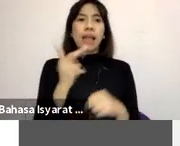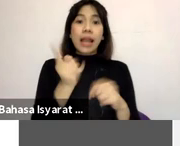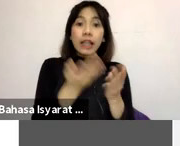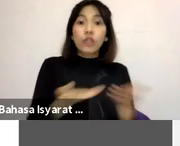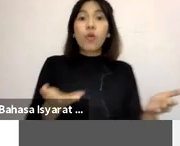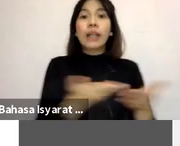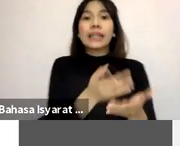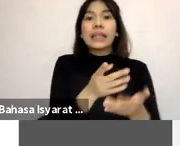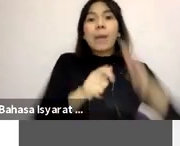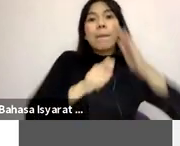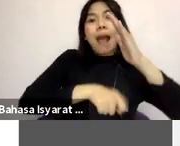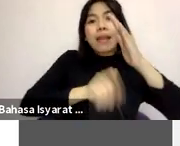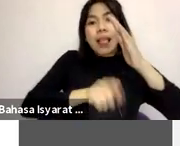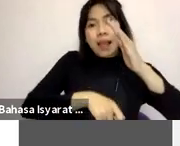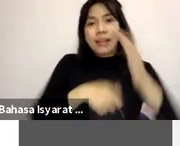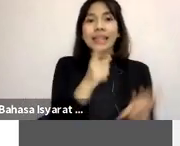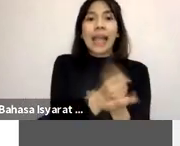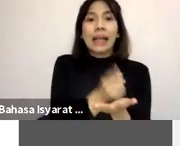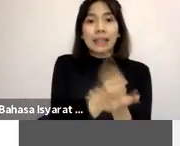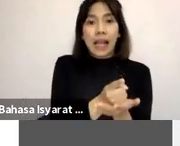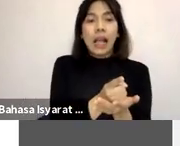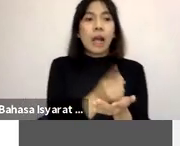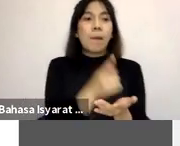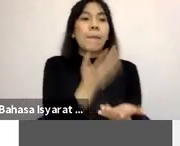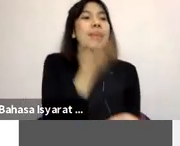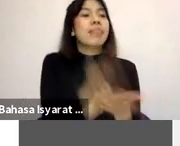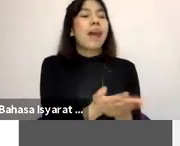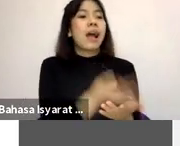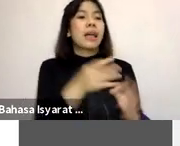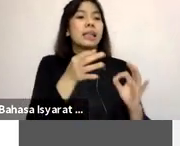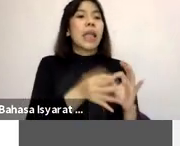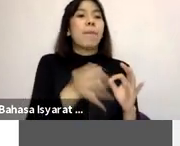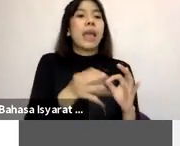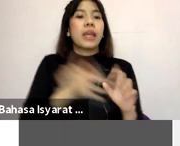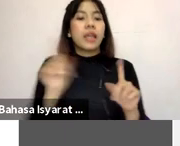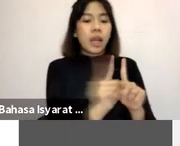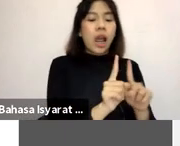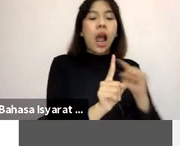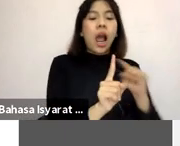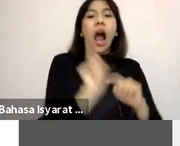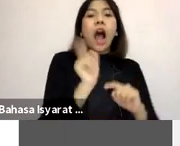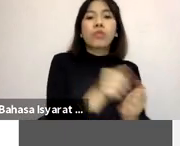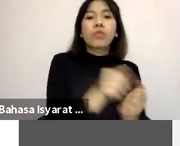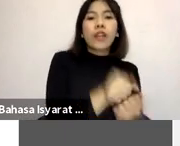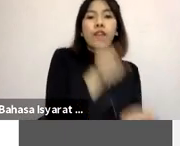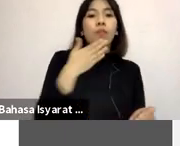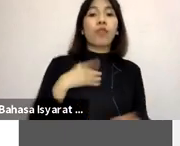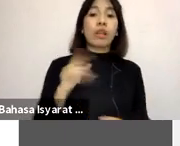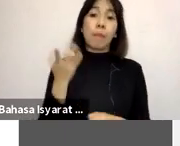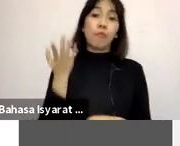ini dosanya bikin ceritanya awalnya begini dalam salah satu ciptaan yang melibatkan difable